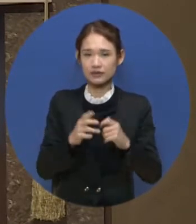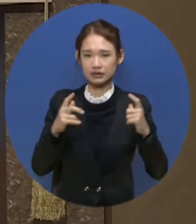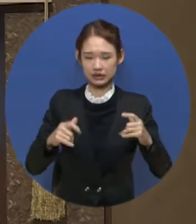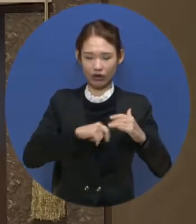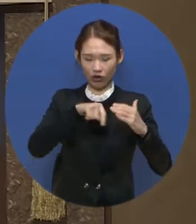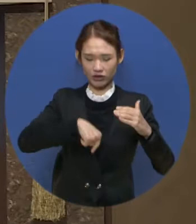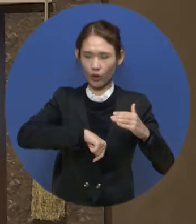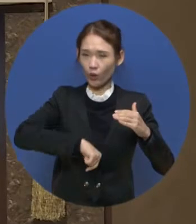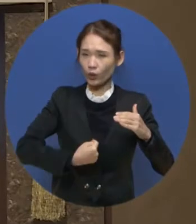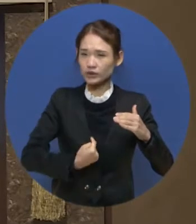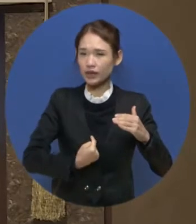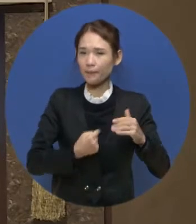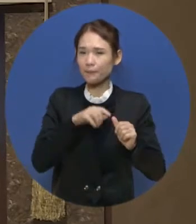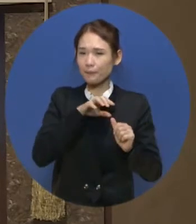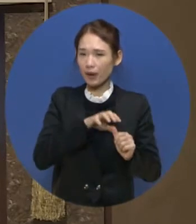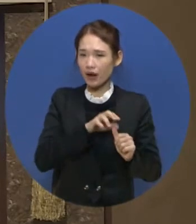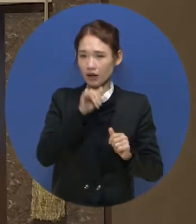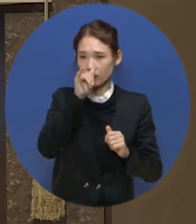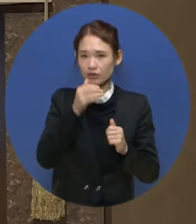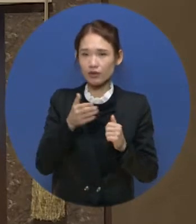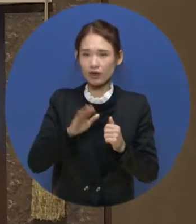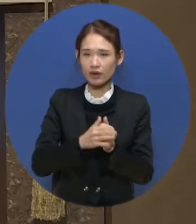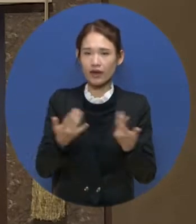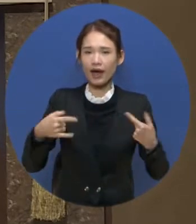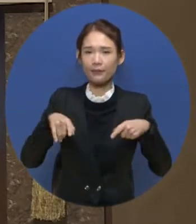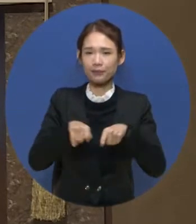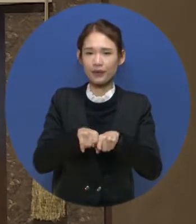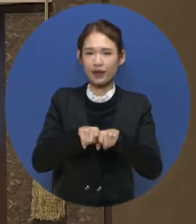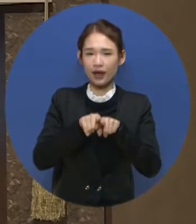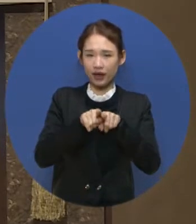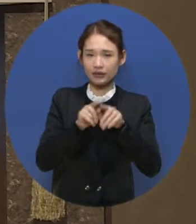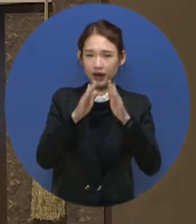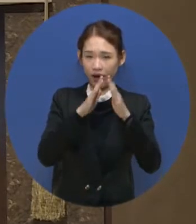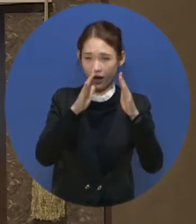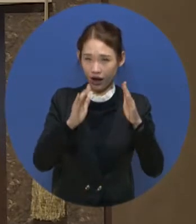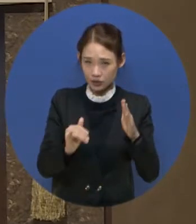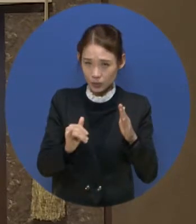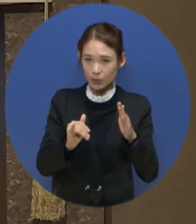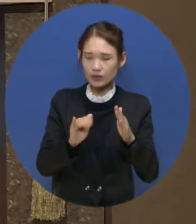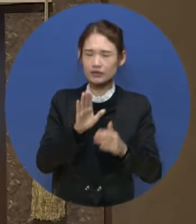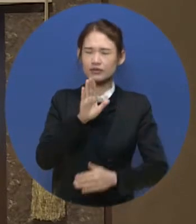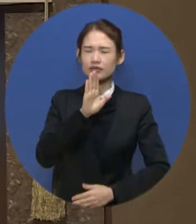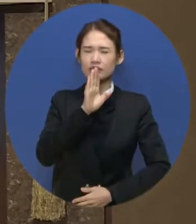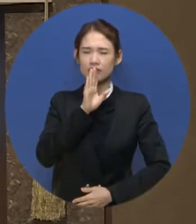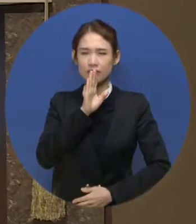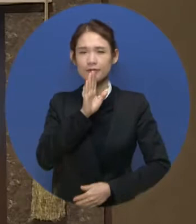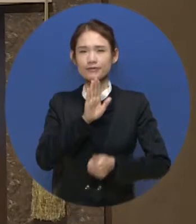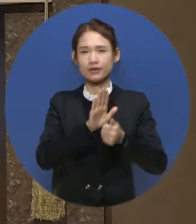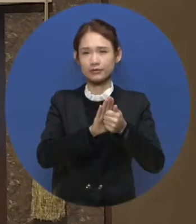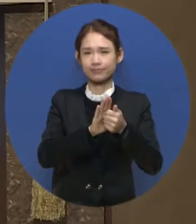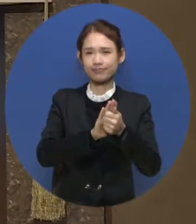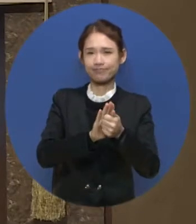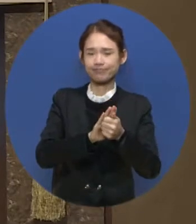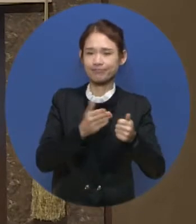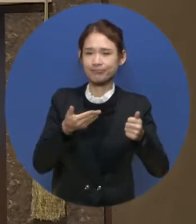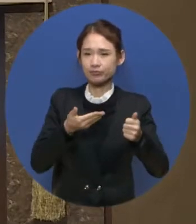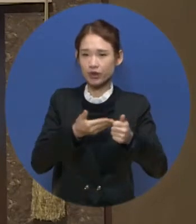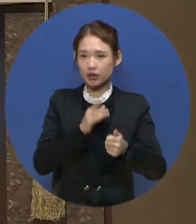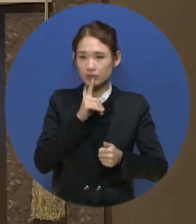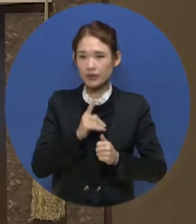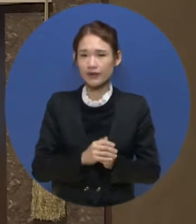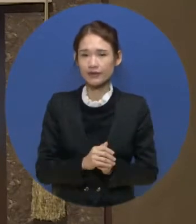혼자 계시거나 또 함께하는 그 가족분들께도 정말 또 이렇게 위로의 말씀을 좀 드리고